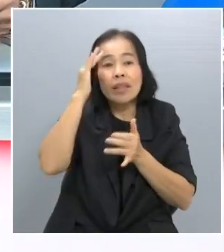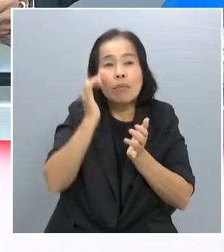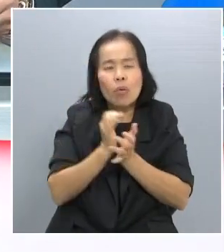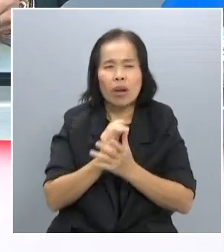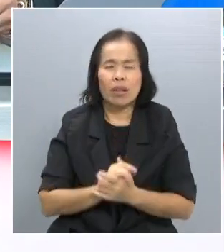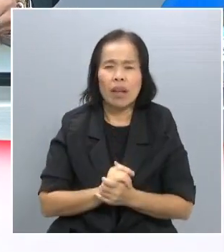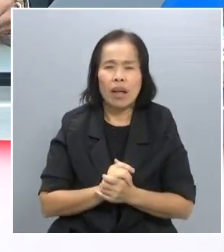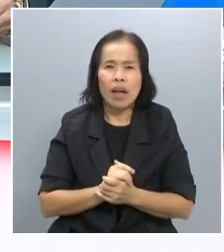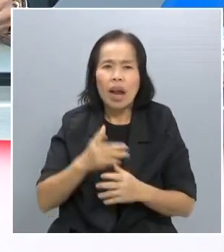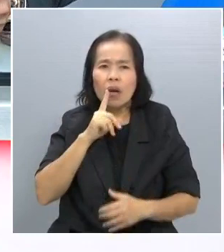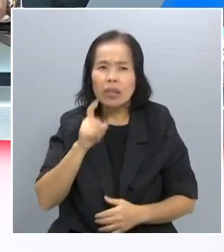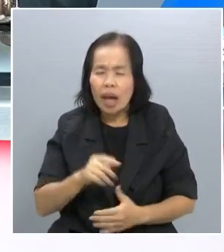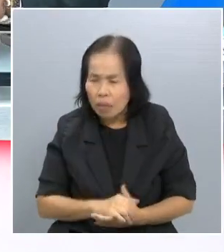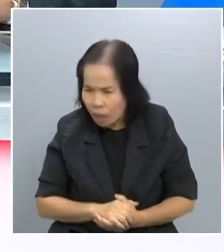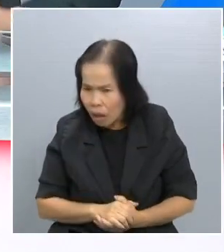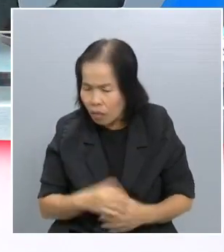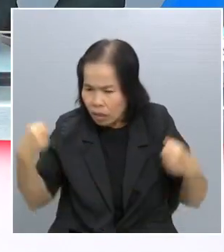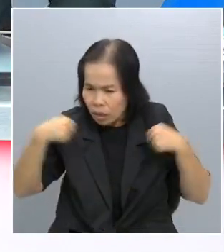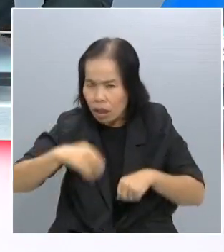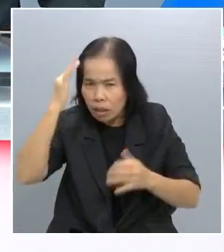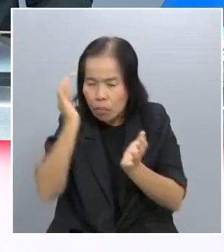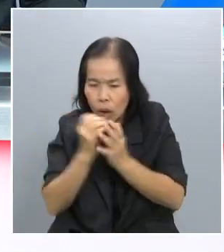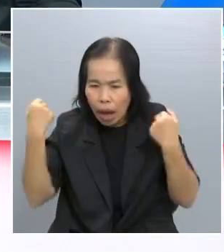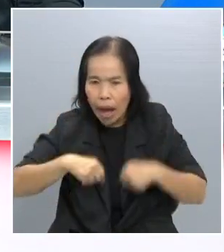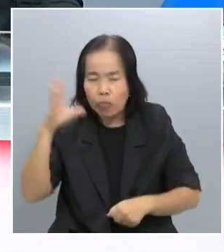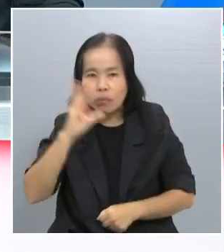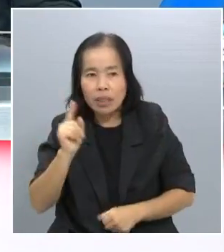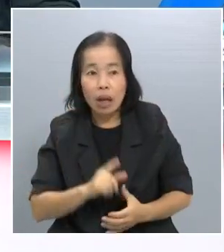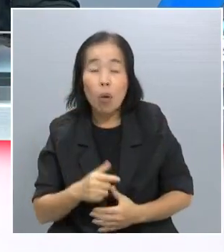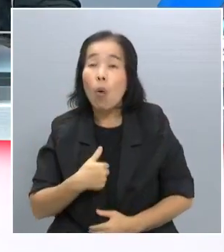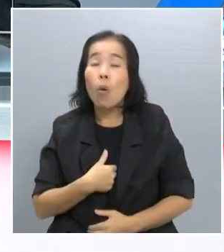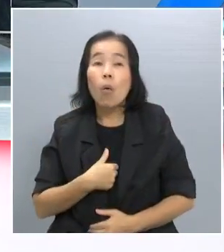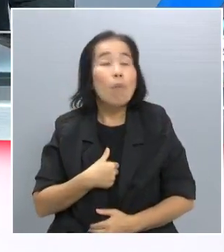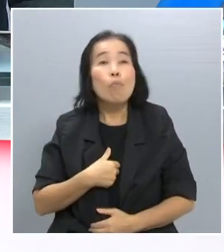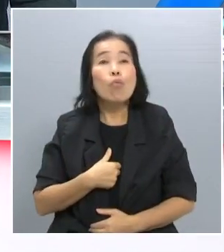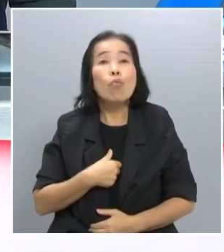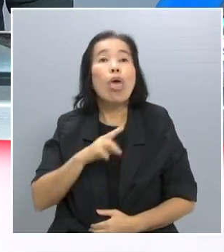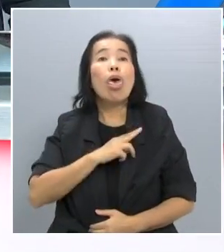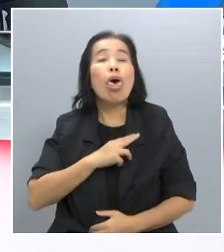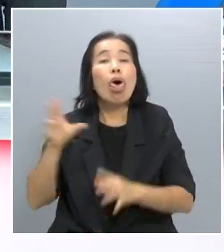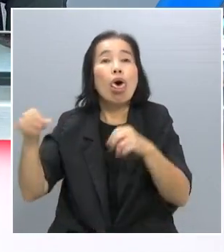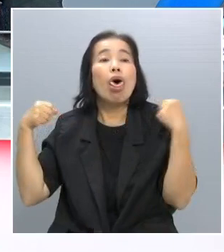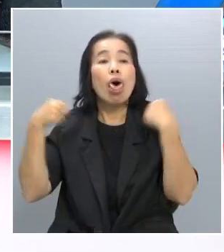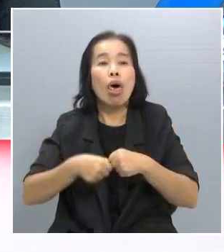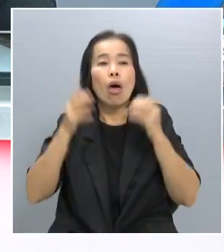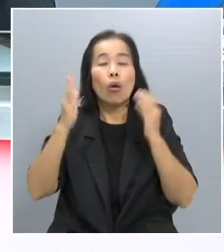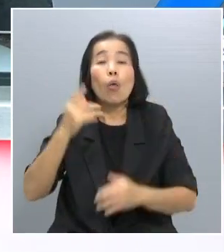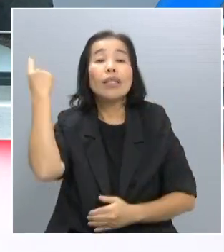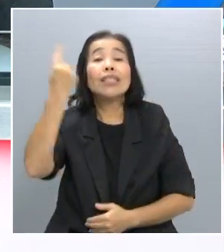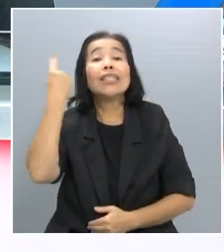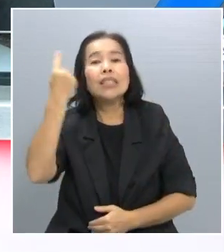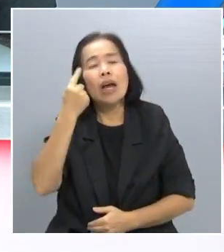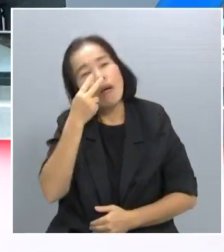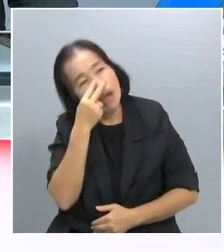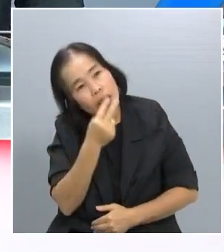เอ๊ะไปเอาเสื้อตำรวจมาใส่ได้ยังไงปรากฏว่าตำรวจบอกว่าอ๋อผมไม่รู้เขาหยิบไปเอง ค่ะ เห็นนักท่องเที่ยวไปฝึกยิ